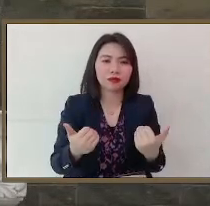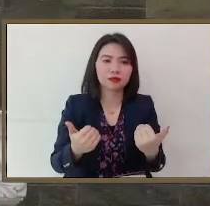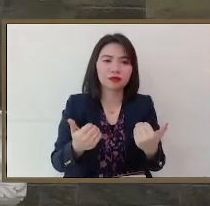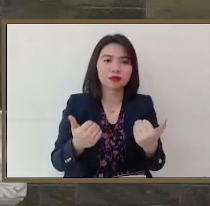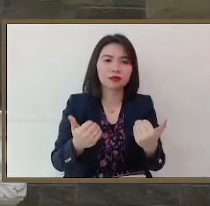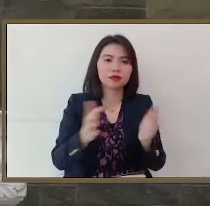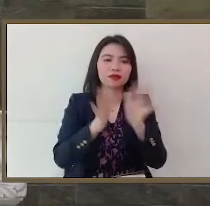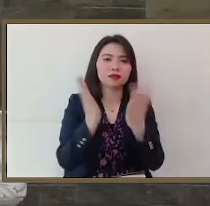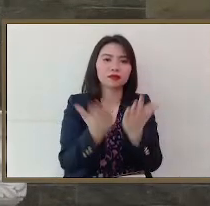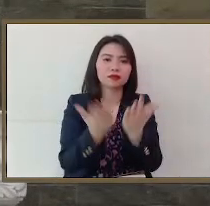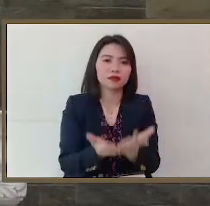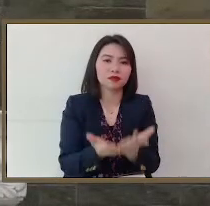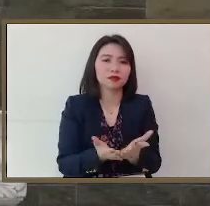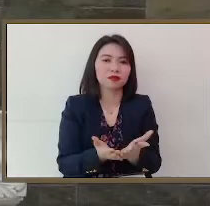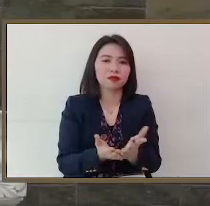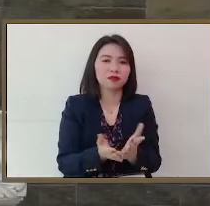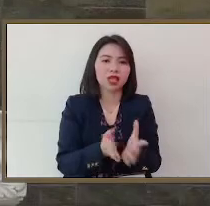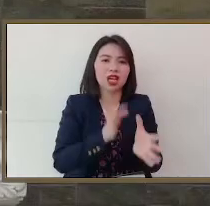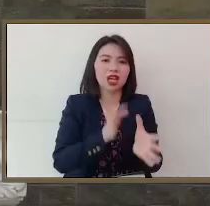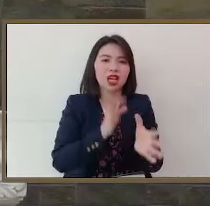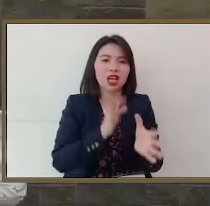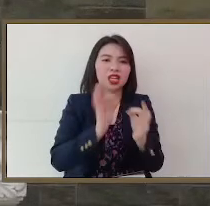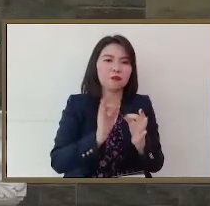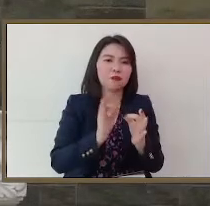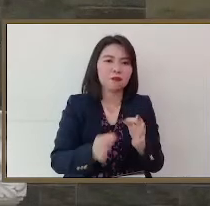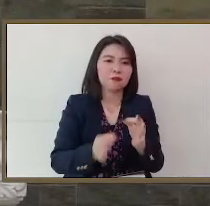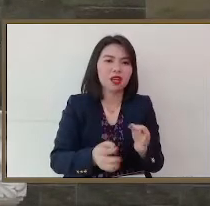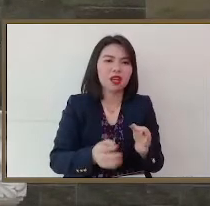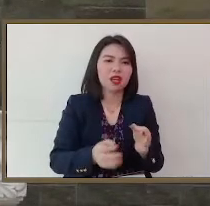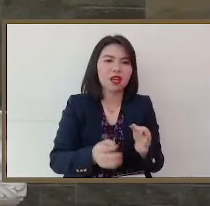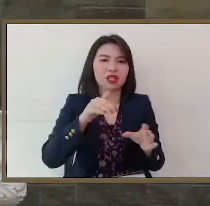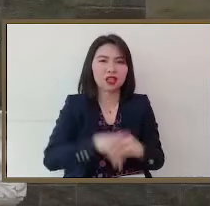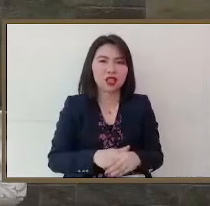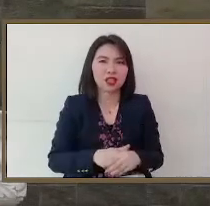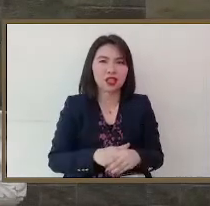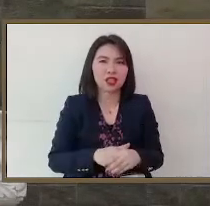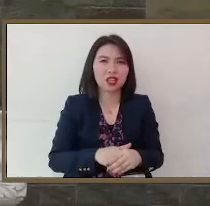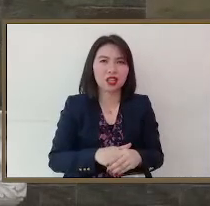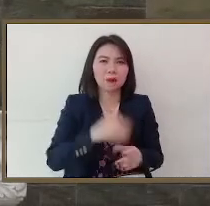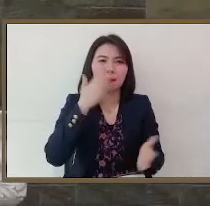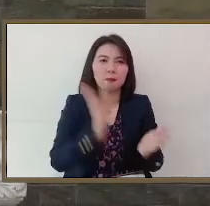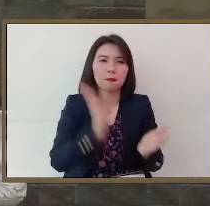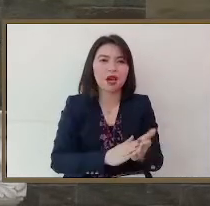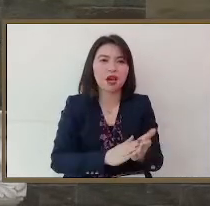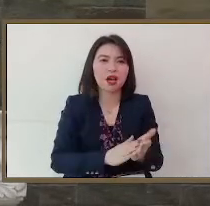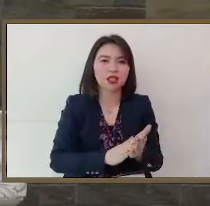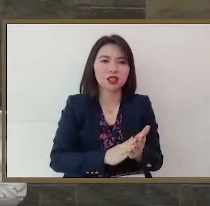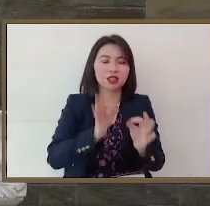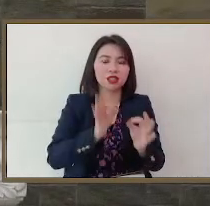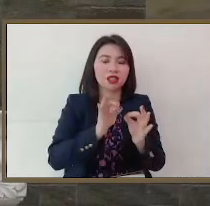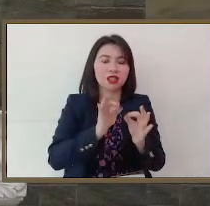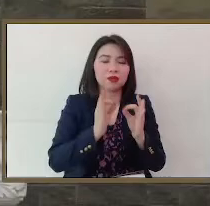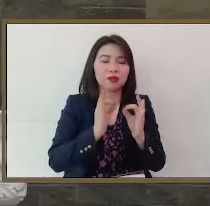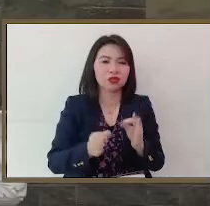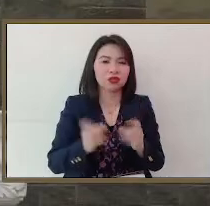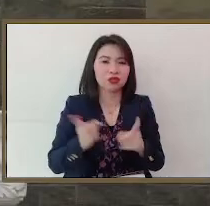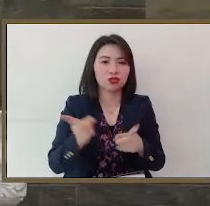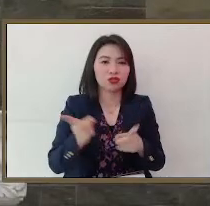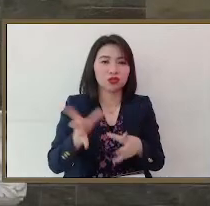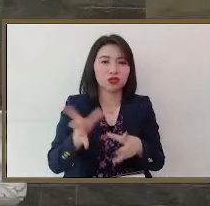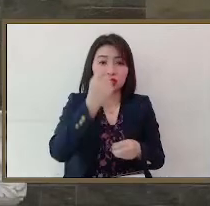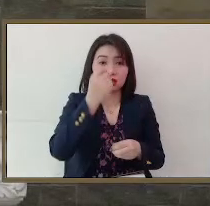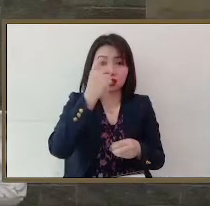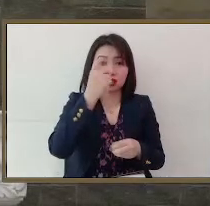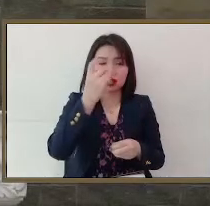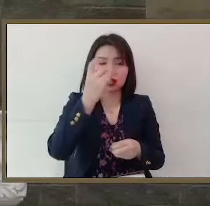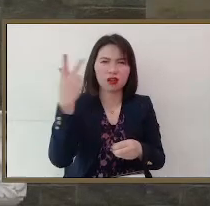ng Diyos sa hindi tamang paggamit para sa mga anak ng Diyos? Do you understand kung bakit may mga anak ng Diyos,